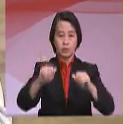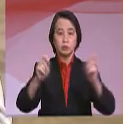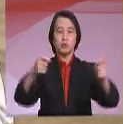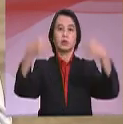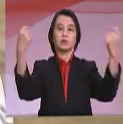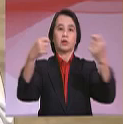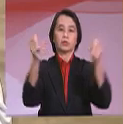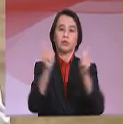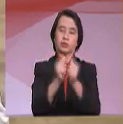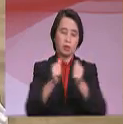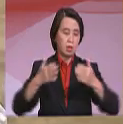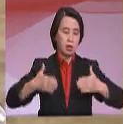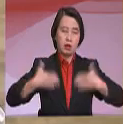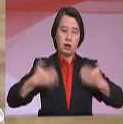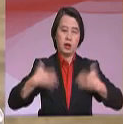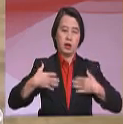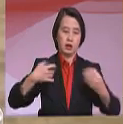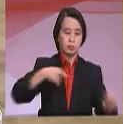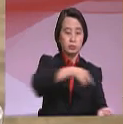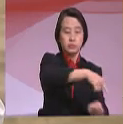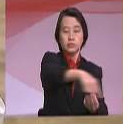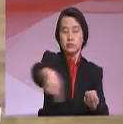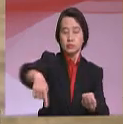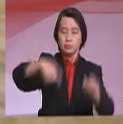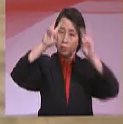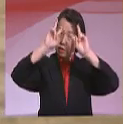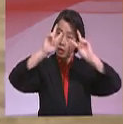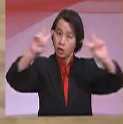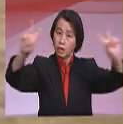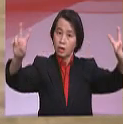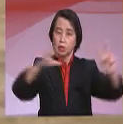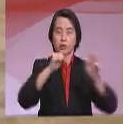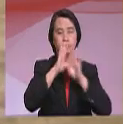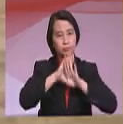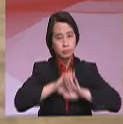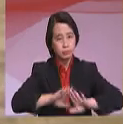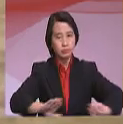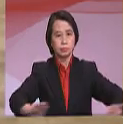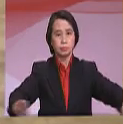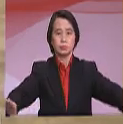disambut dengan meriah dalam suasana aman dan harmoni.